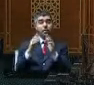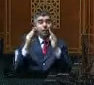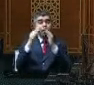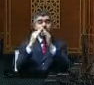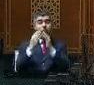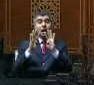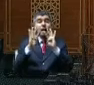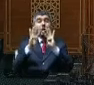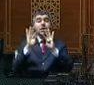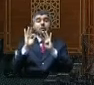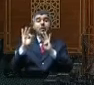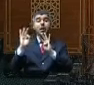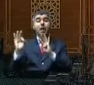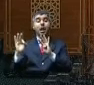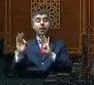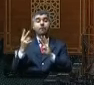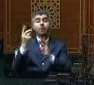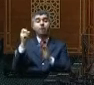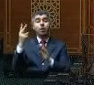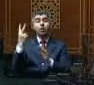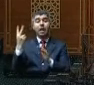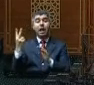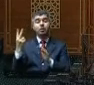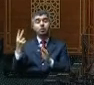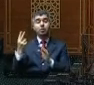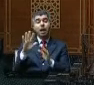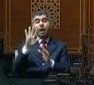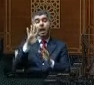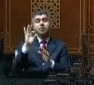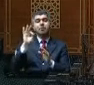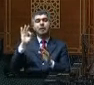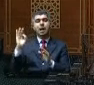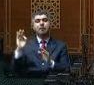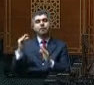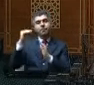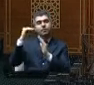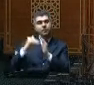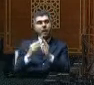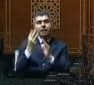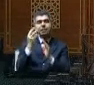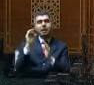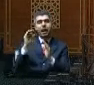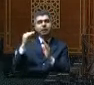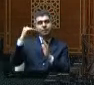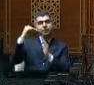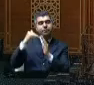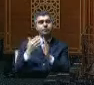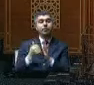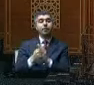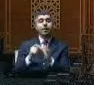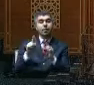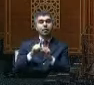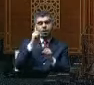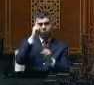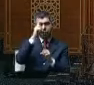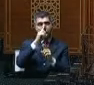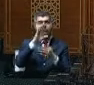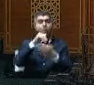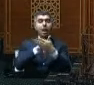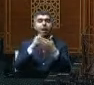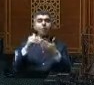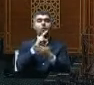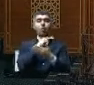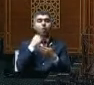ألف وحدة سنة 2012 إلى 500 ألف وحدة سنة 2015، وسيتم بحول الله بلوغ الهدف المحدد في البرنامج